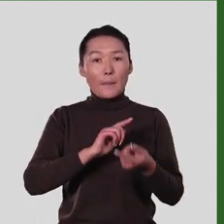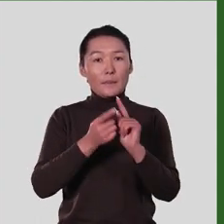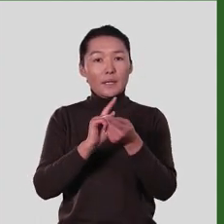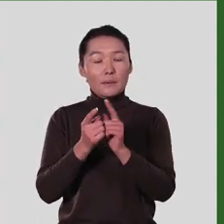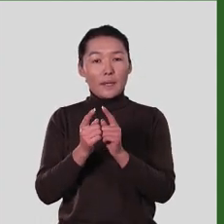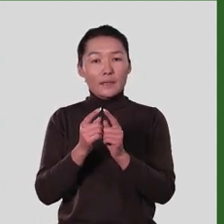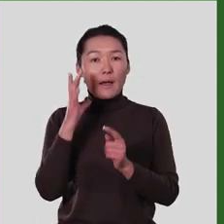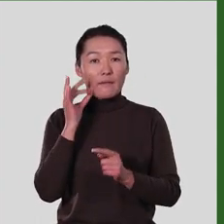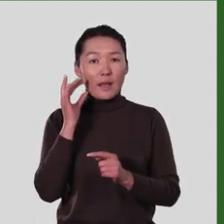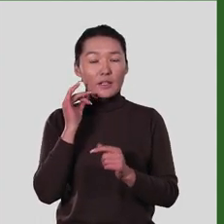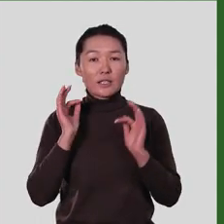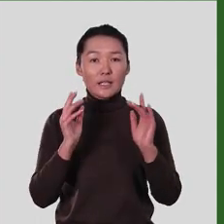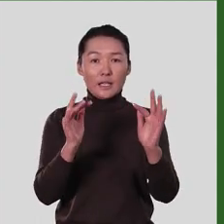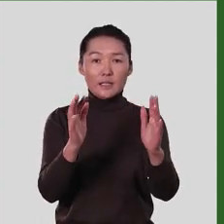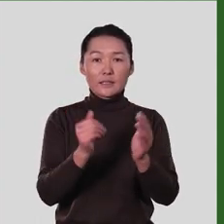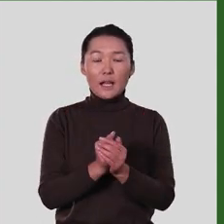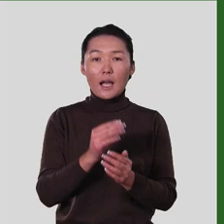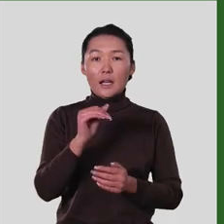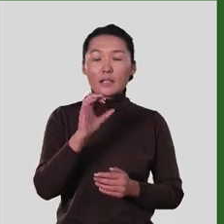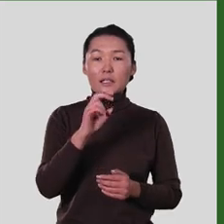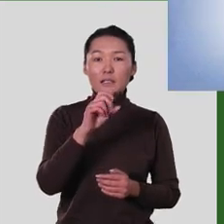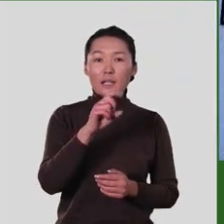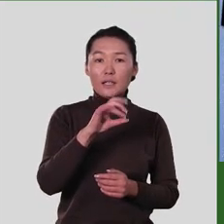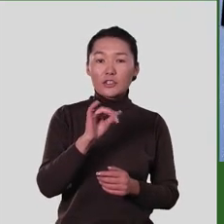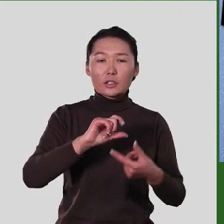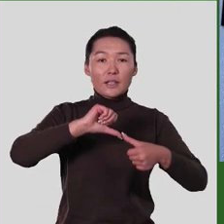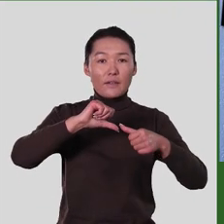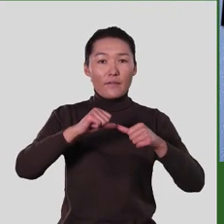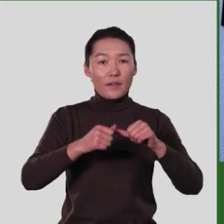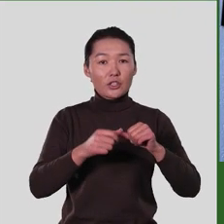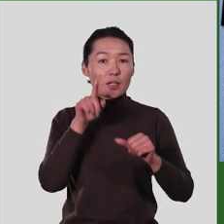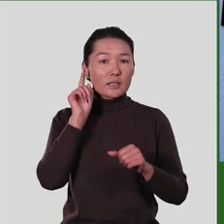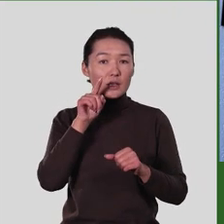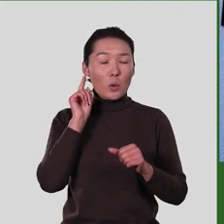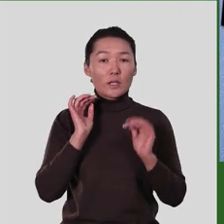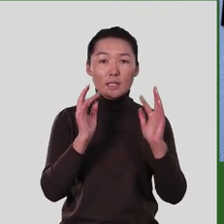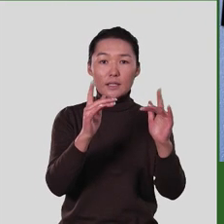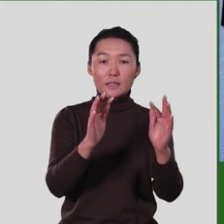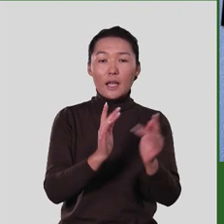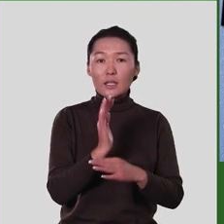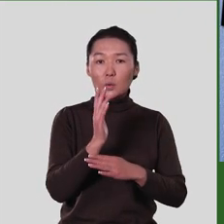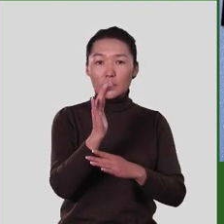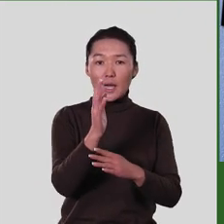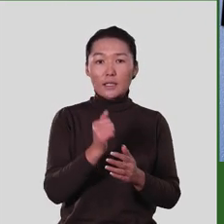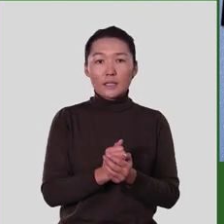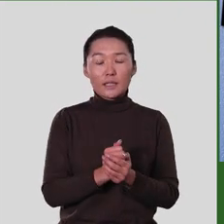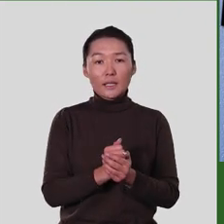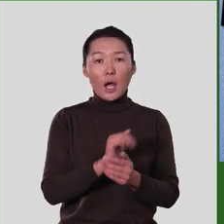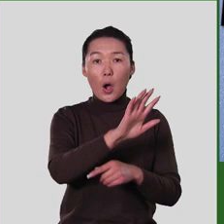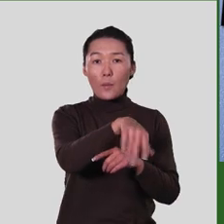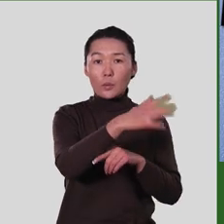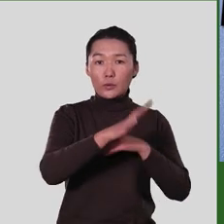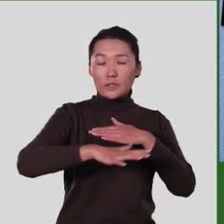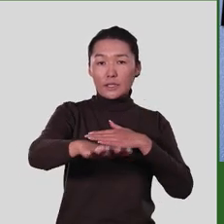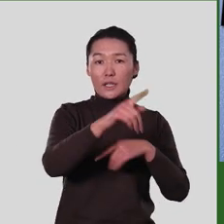влажные леса, жестколистные и вечно зеленые леса и кустарники, пустыни и